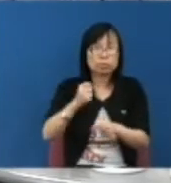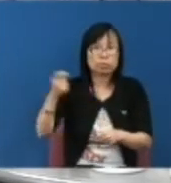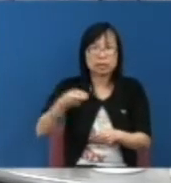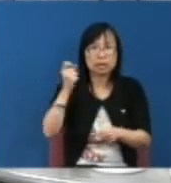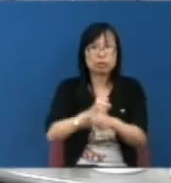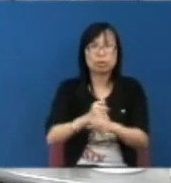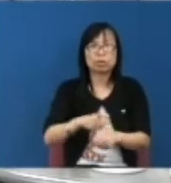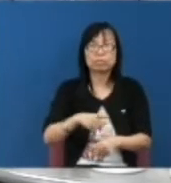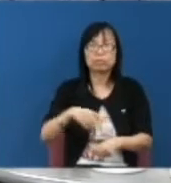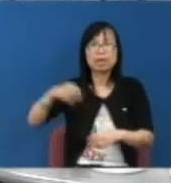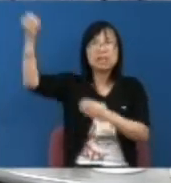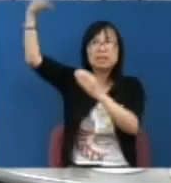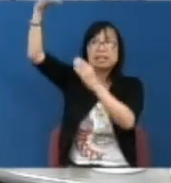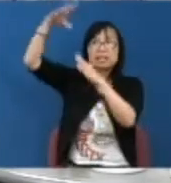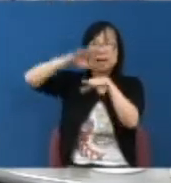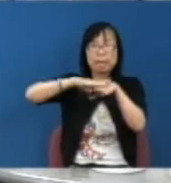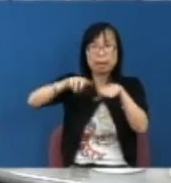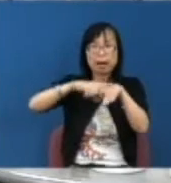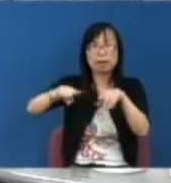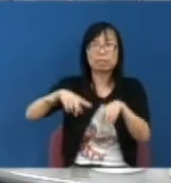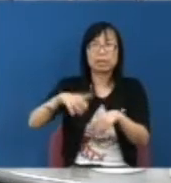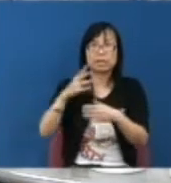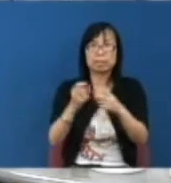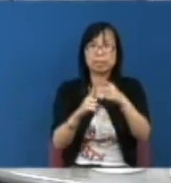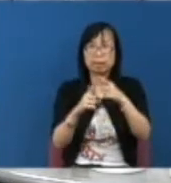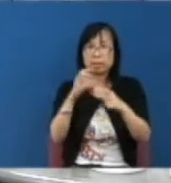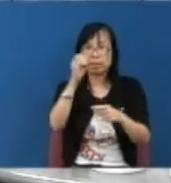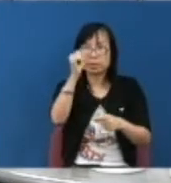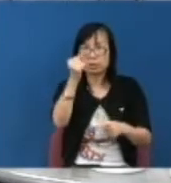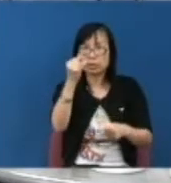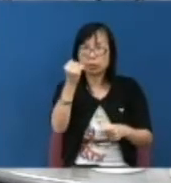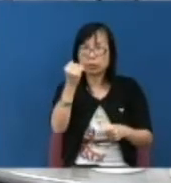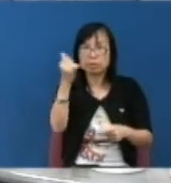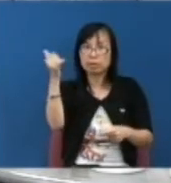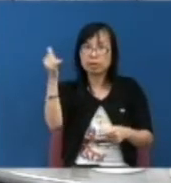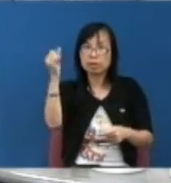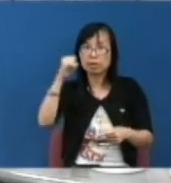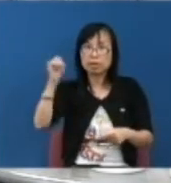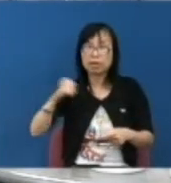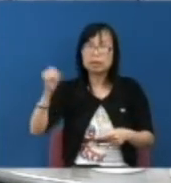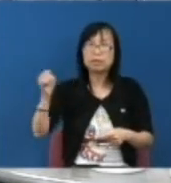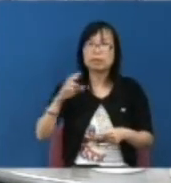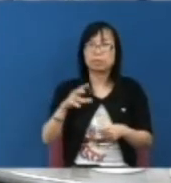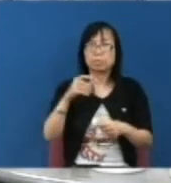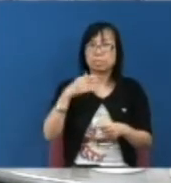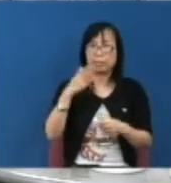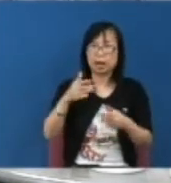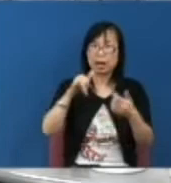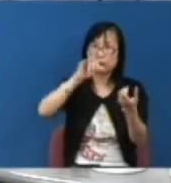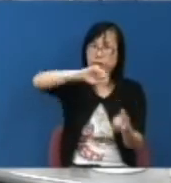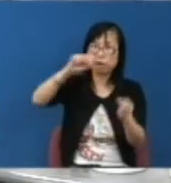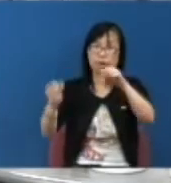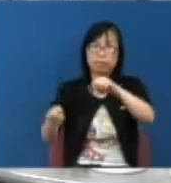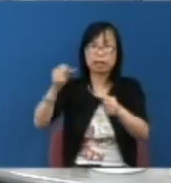你當一個曬棒，點解係50%，唔係40%，唔係60%咧？即係變咗，我希望用科學化嘅根據去決定，就唔係話一